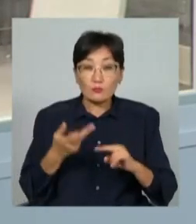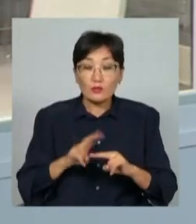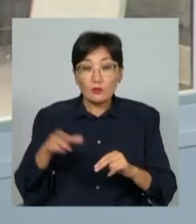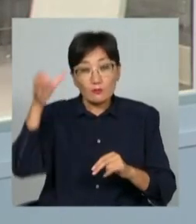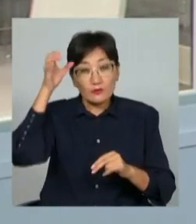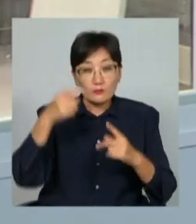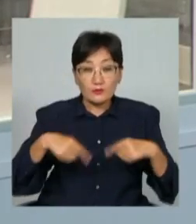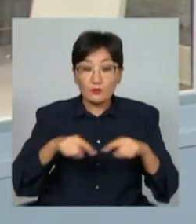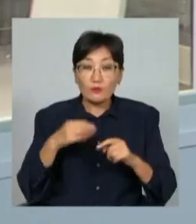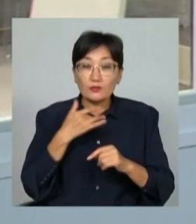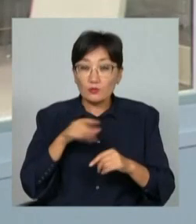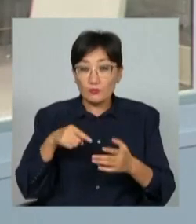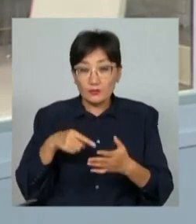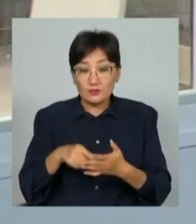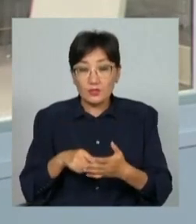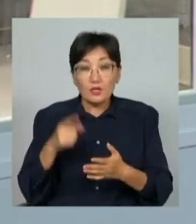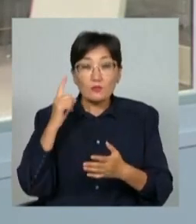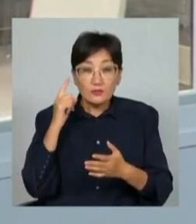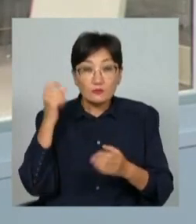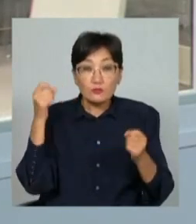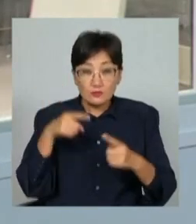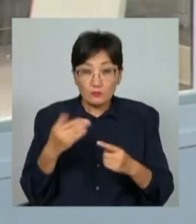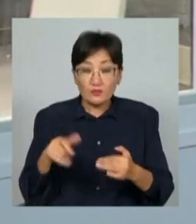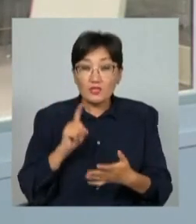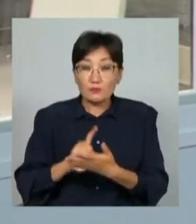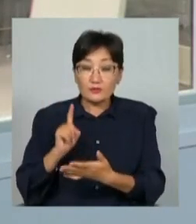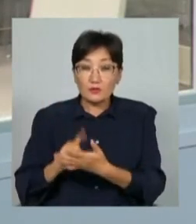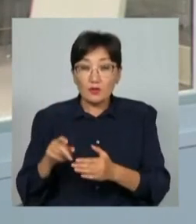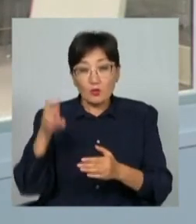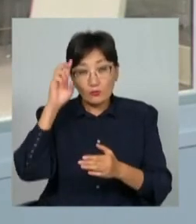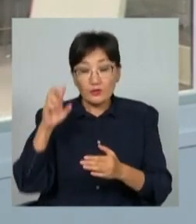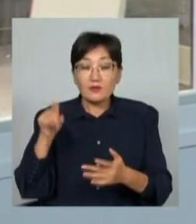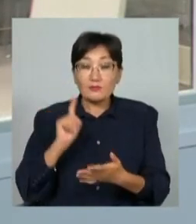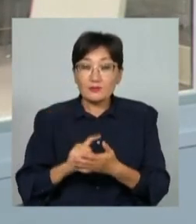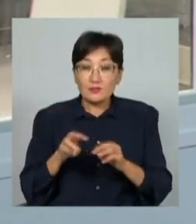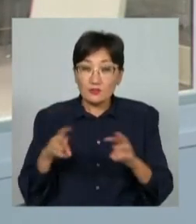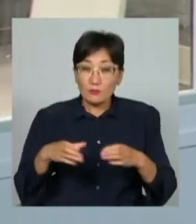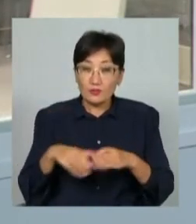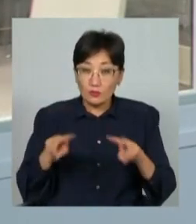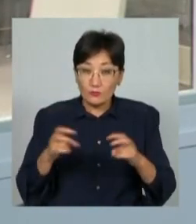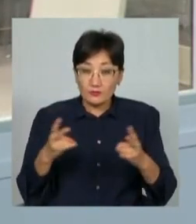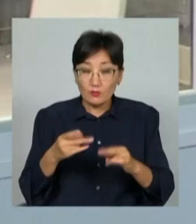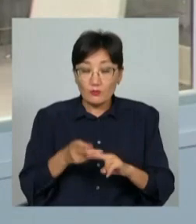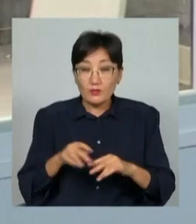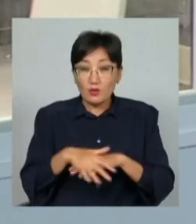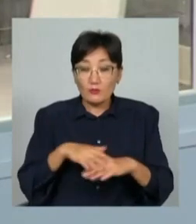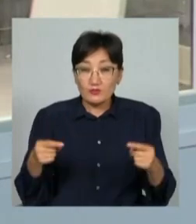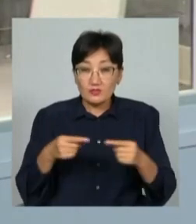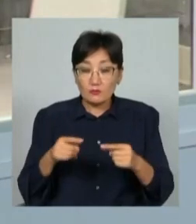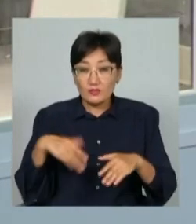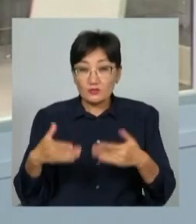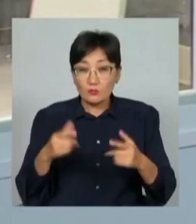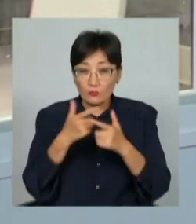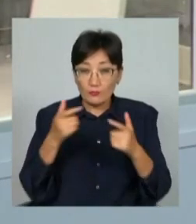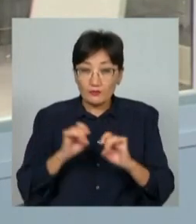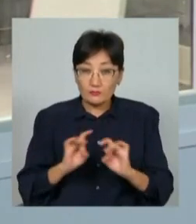ғылыми мекеменің көптеген мәселесін естіп білдік. Олар міндетті түрде үкіметте қаралуы қажет. Бұл бағытта халыққа нақты әрі жан-жақты